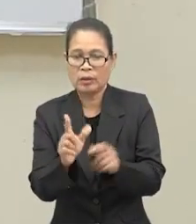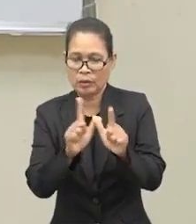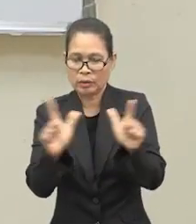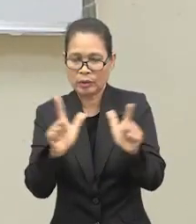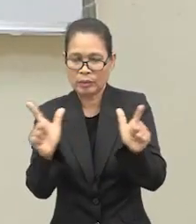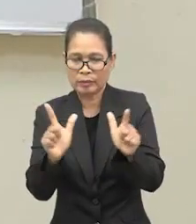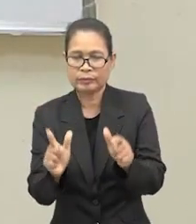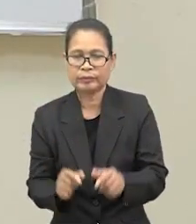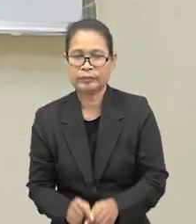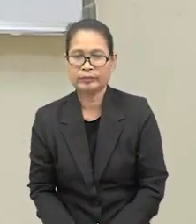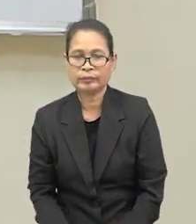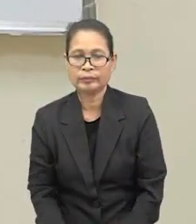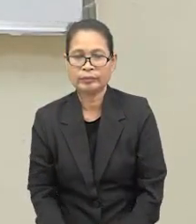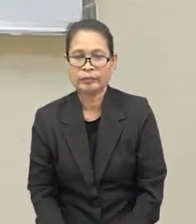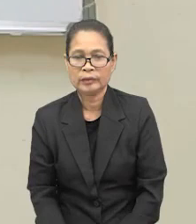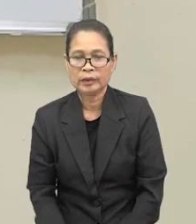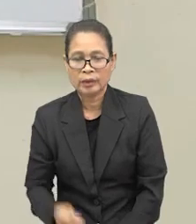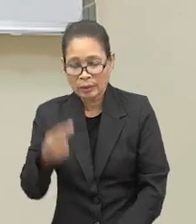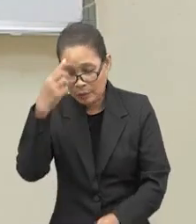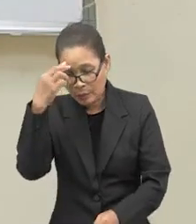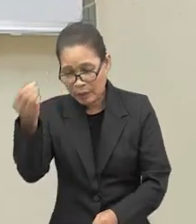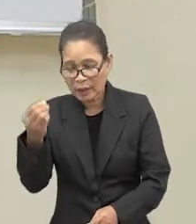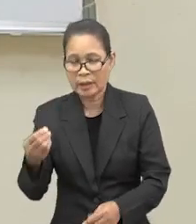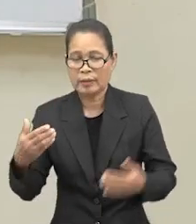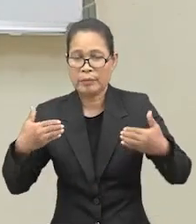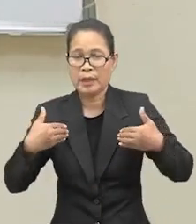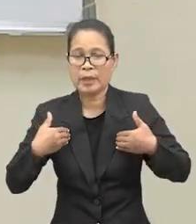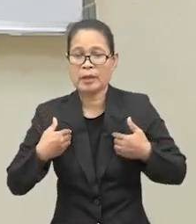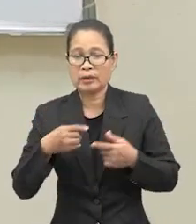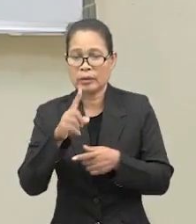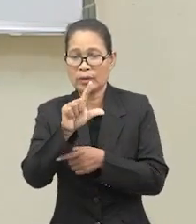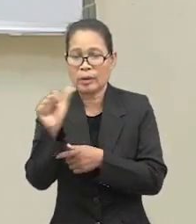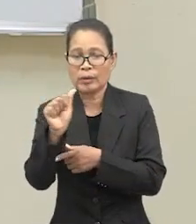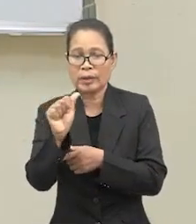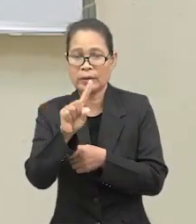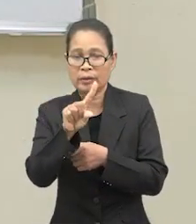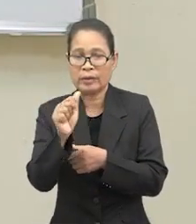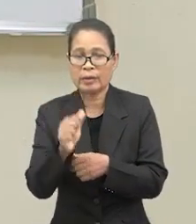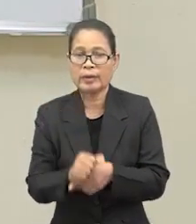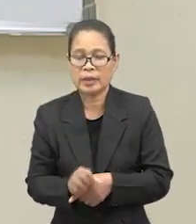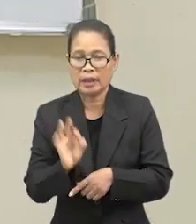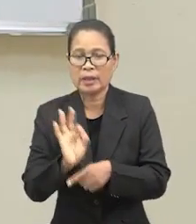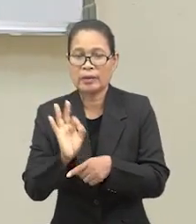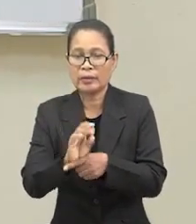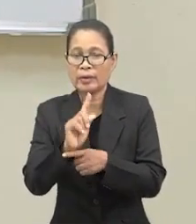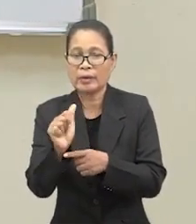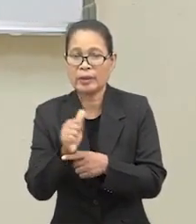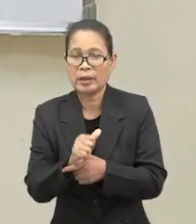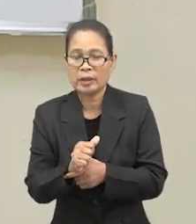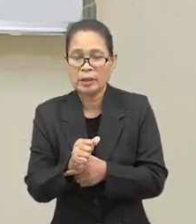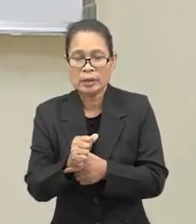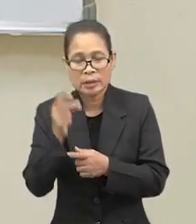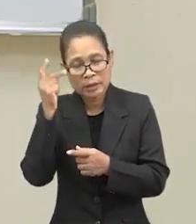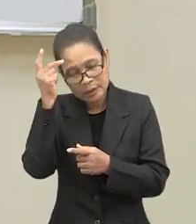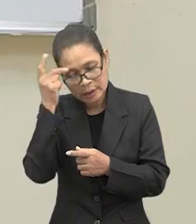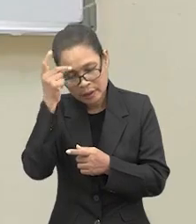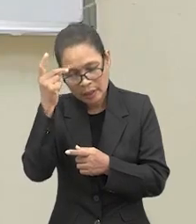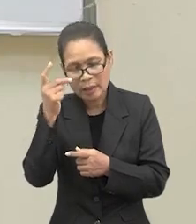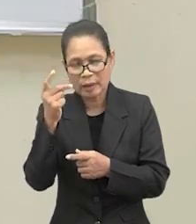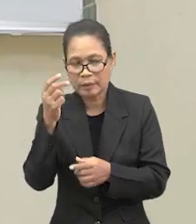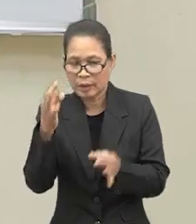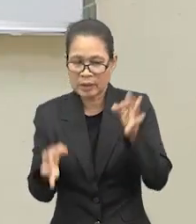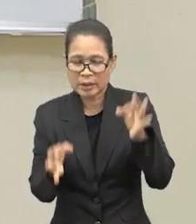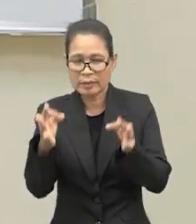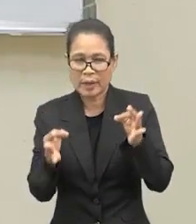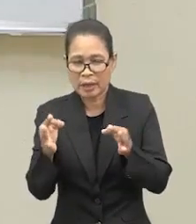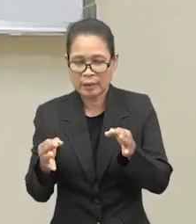nè kru chun là bạc lệch mùi bàn tay riêng thông bằng tịch chà bà rũ ấy miên đó tứ tung rồi chân tông